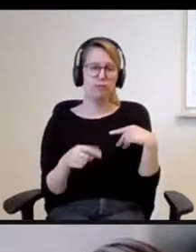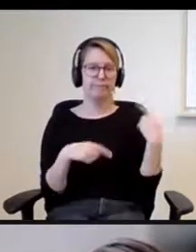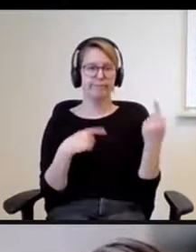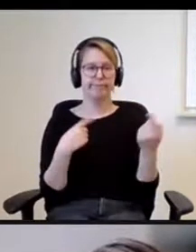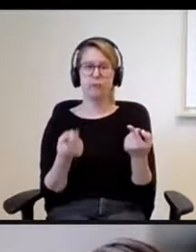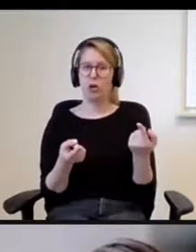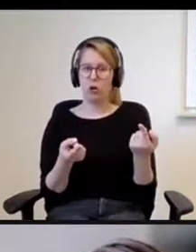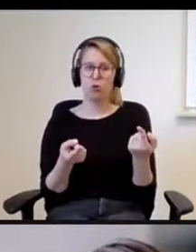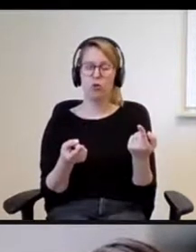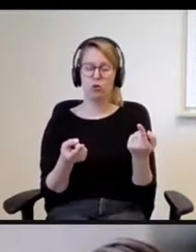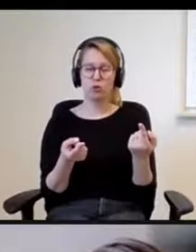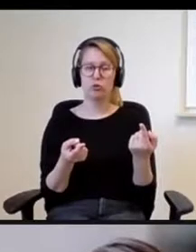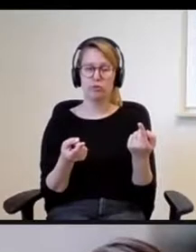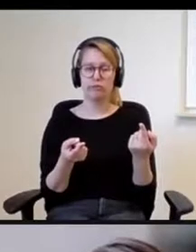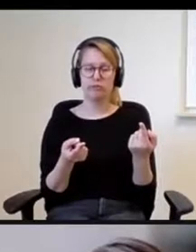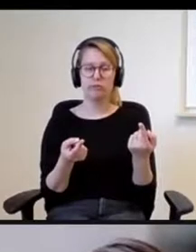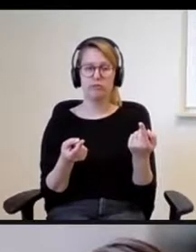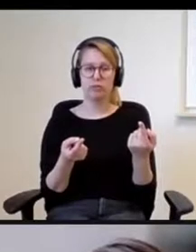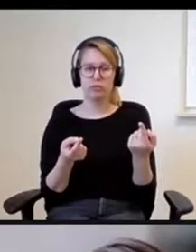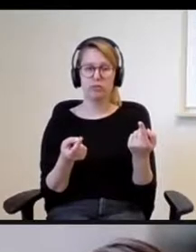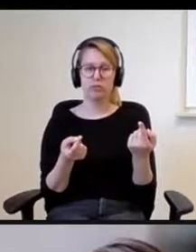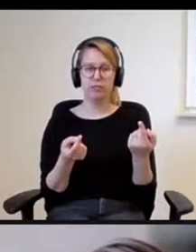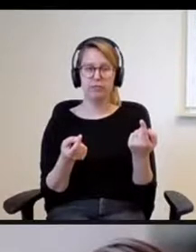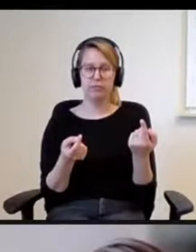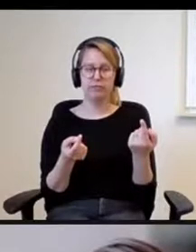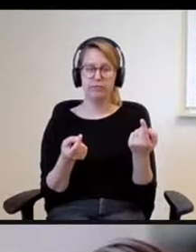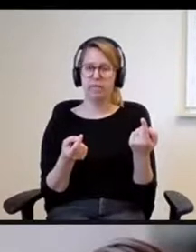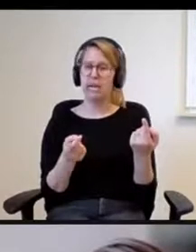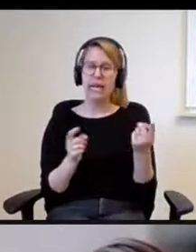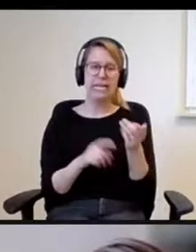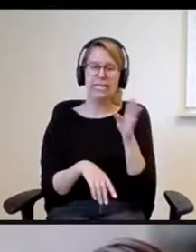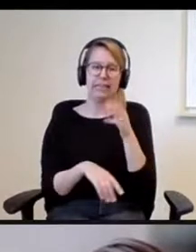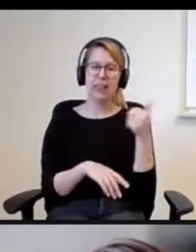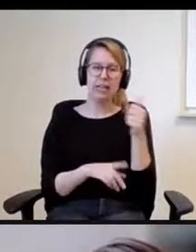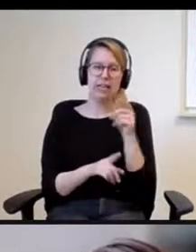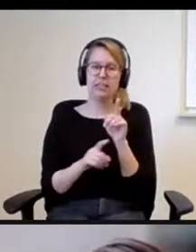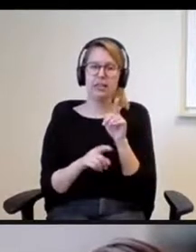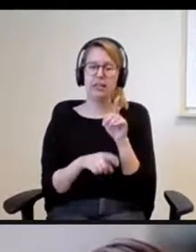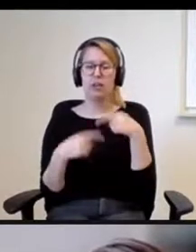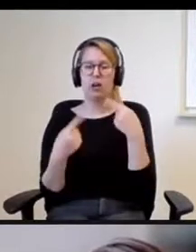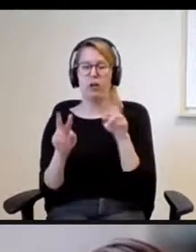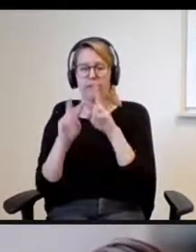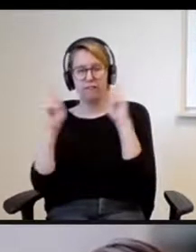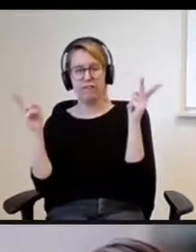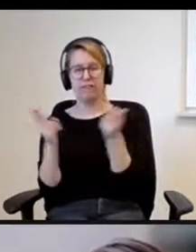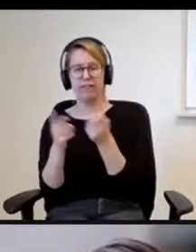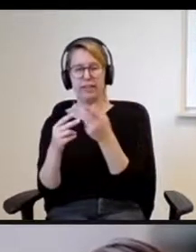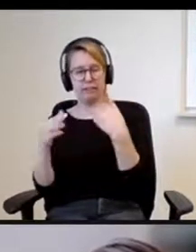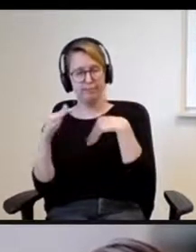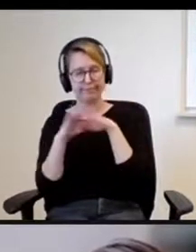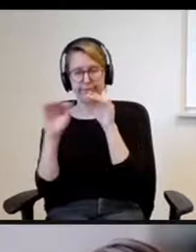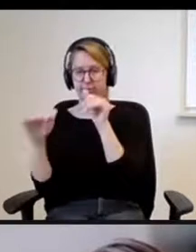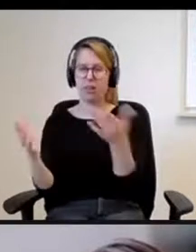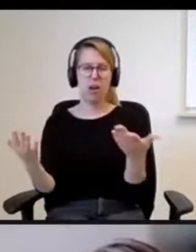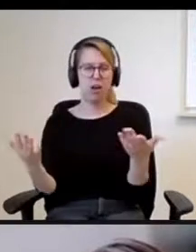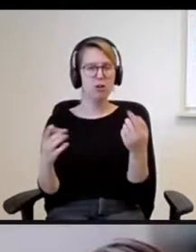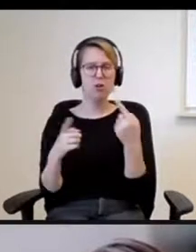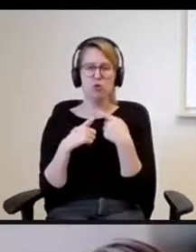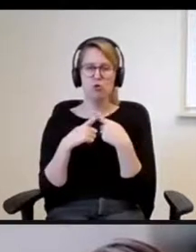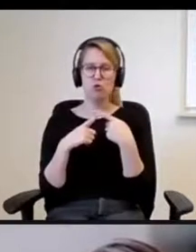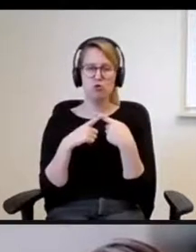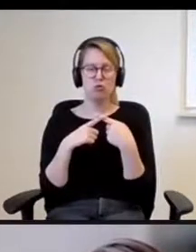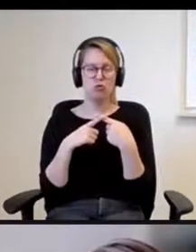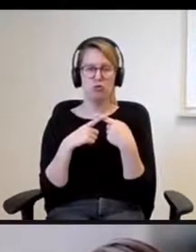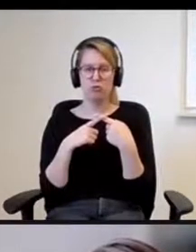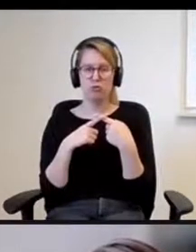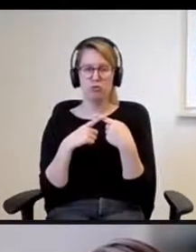auf die große Welt heraus. An dem fünften Punkt von der europäischen Strategie geht es jetzt von der Förderung